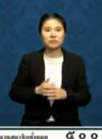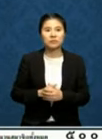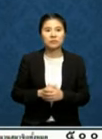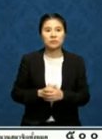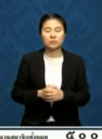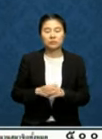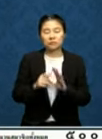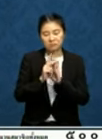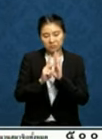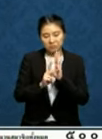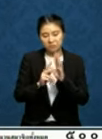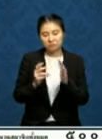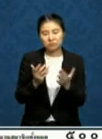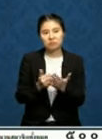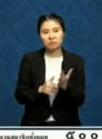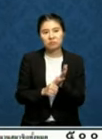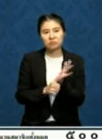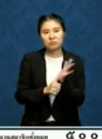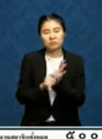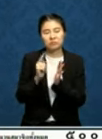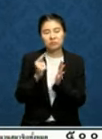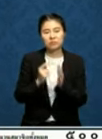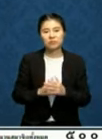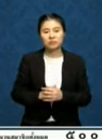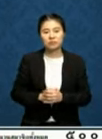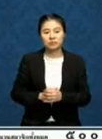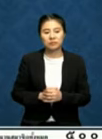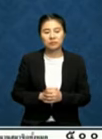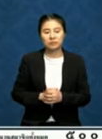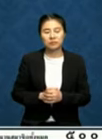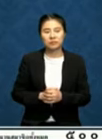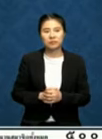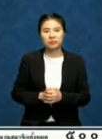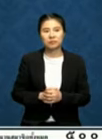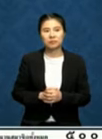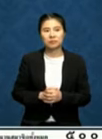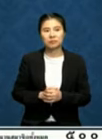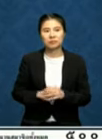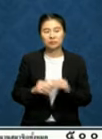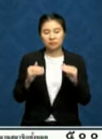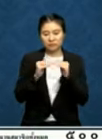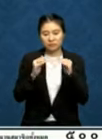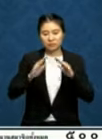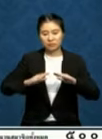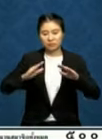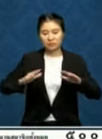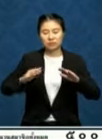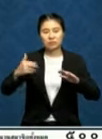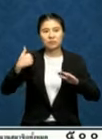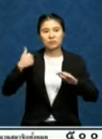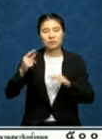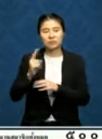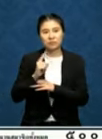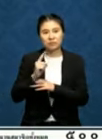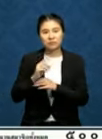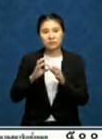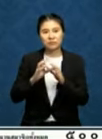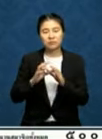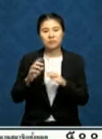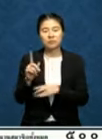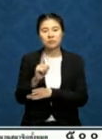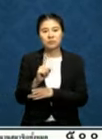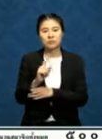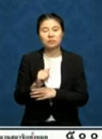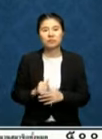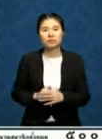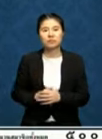ตินี้ค่ะขอสไลด์ที่3ค่ะจากที่ได้สังเกตถึงสถานการณ์สิทธิเด็กและเยาวชนในประเทศไทยยังมีให้เห็นว่